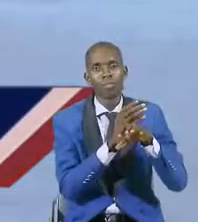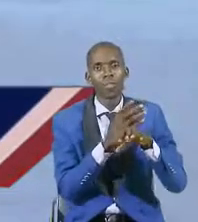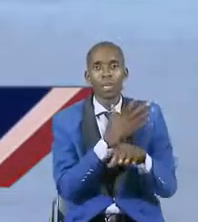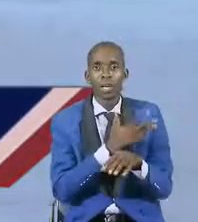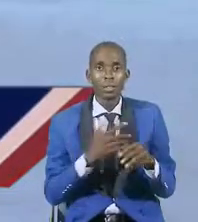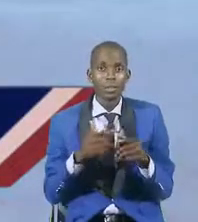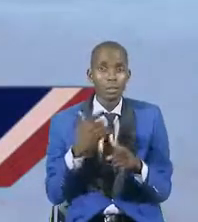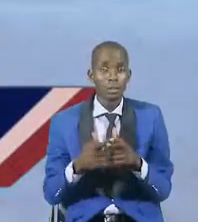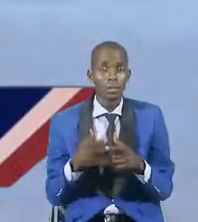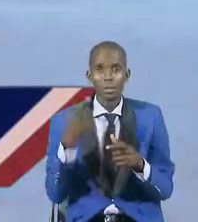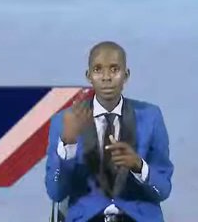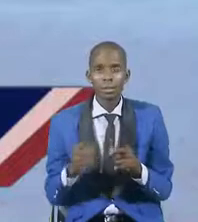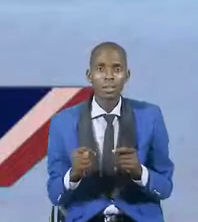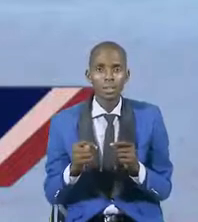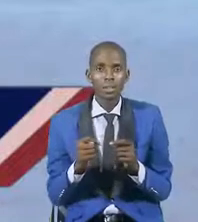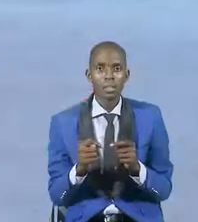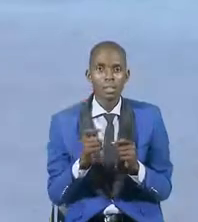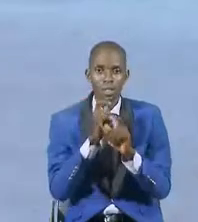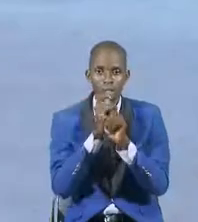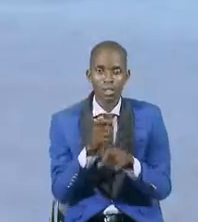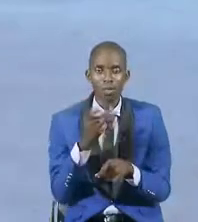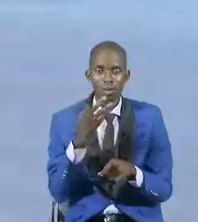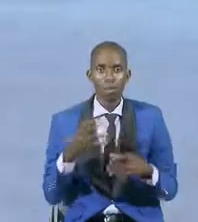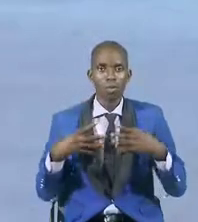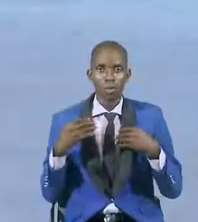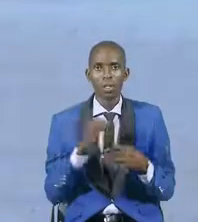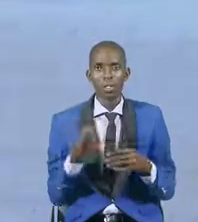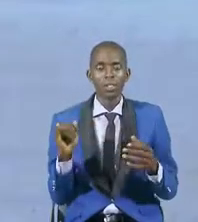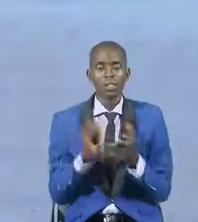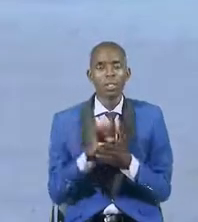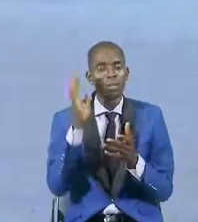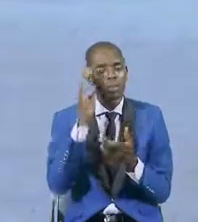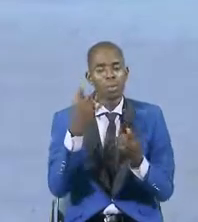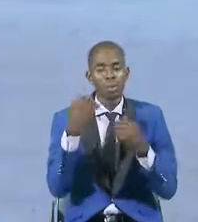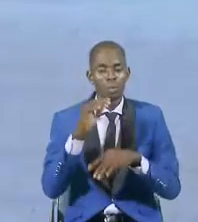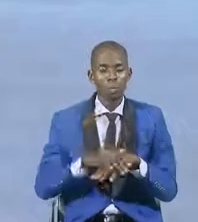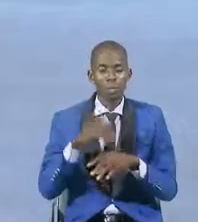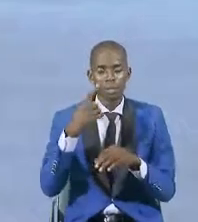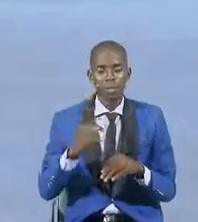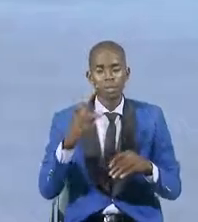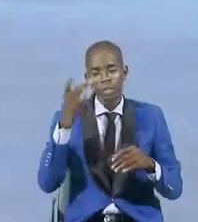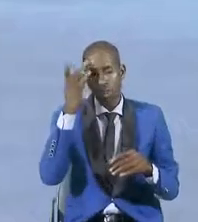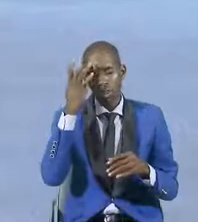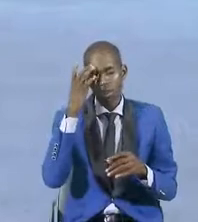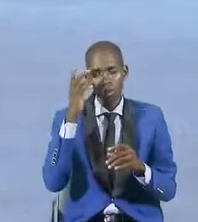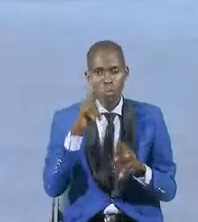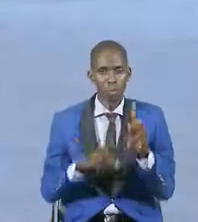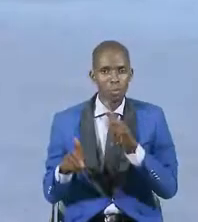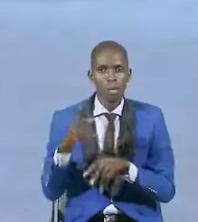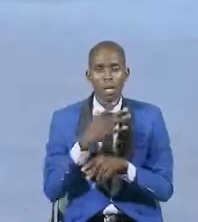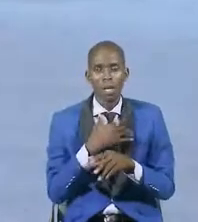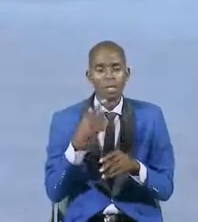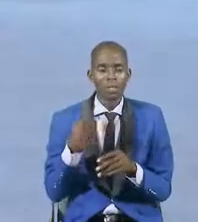une dynamite. Il y a le don de guérison qui viendra dans la vie du malade et